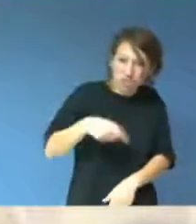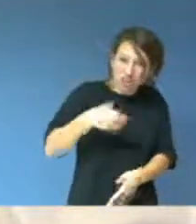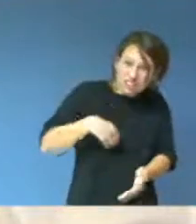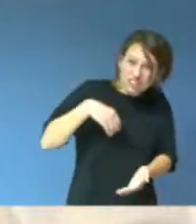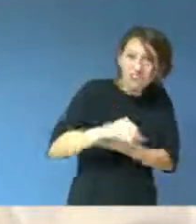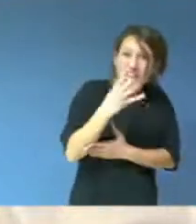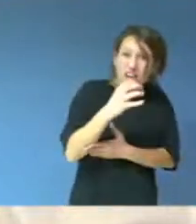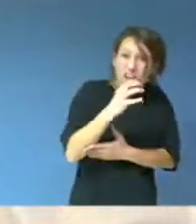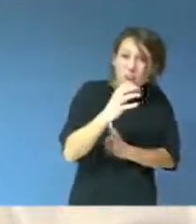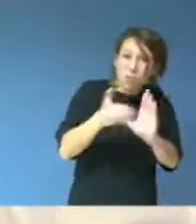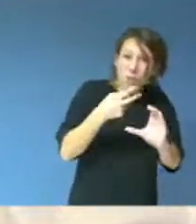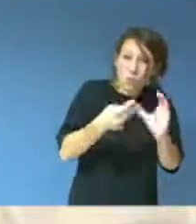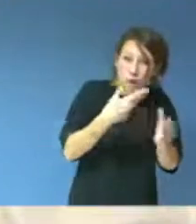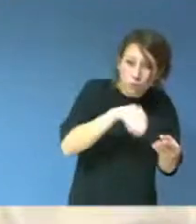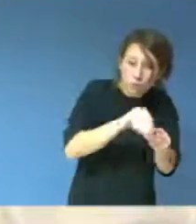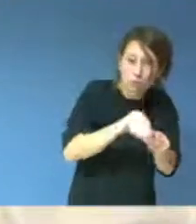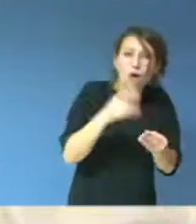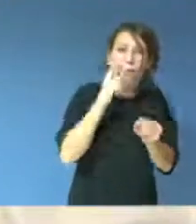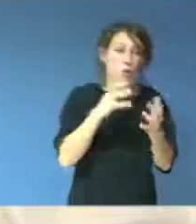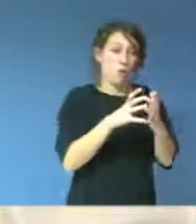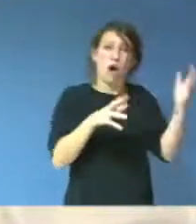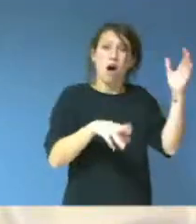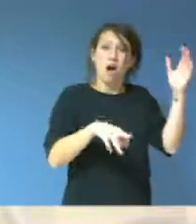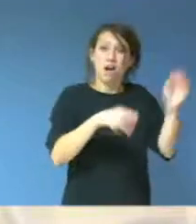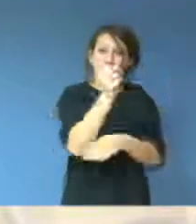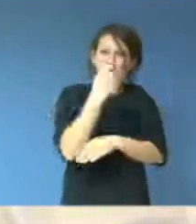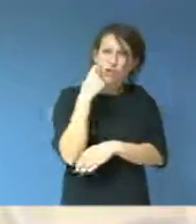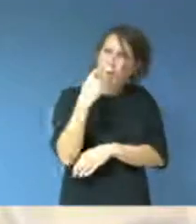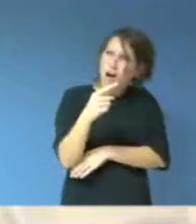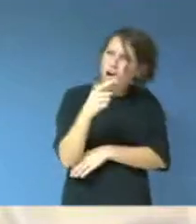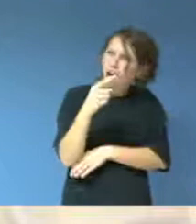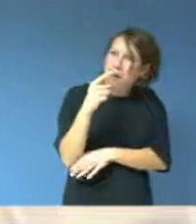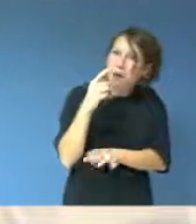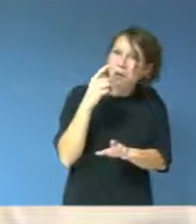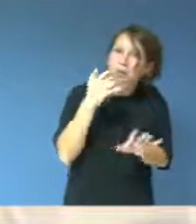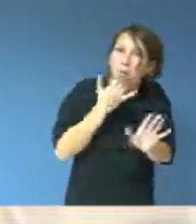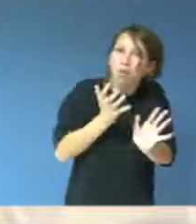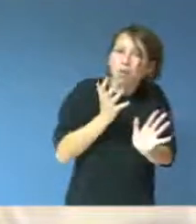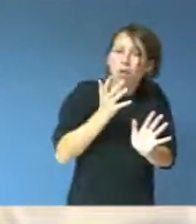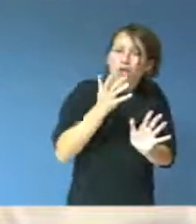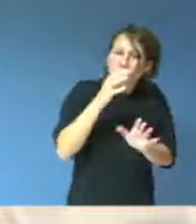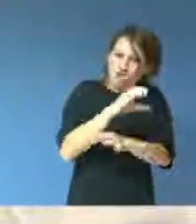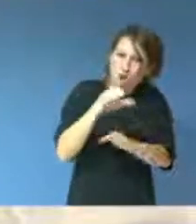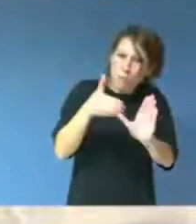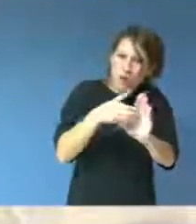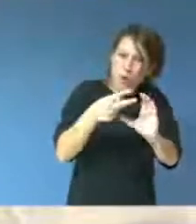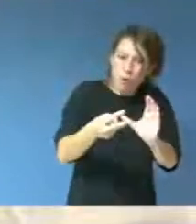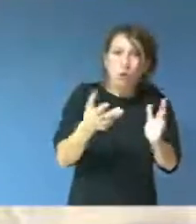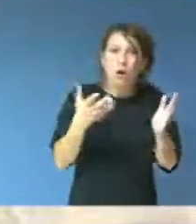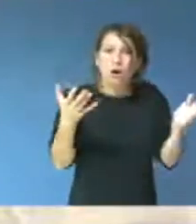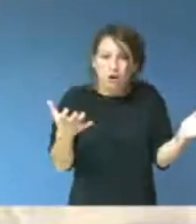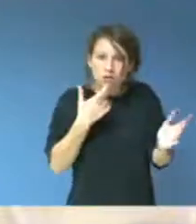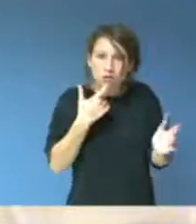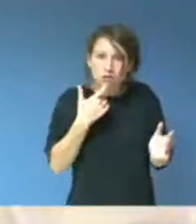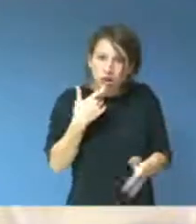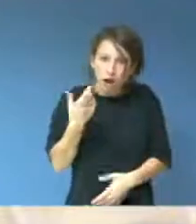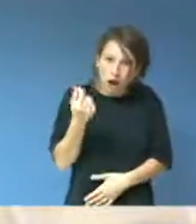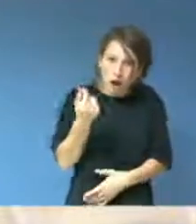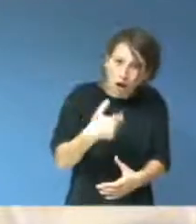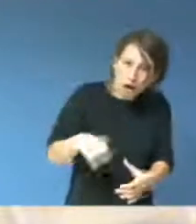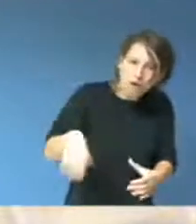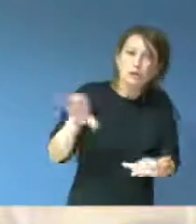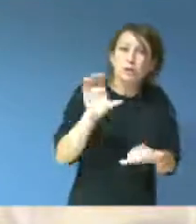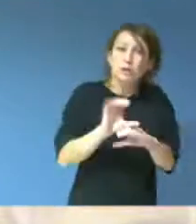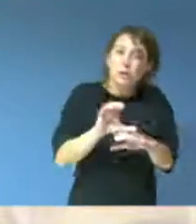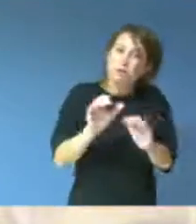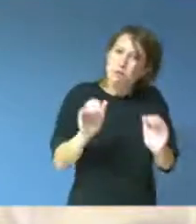la communauté d'agglomération de Reims, c'est, me semble-t-il, Madame la Présidente, 100 000 euros. Ce surcoût, que je qualifierais